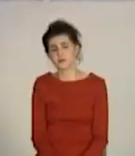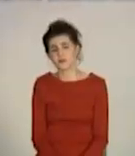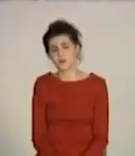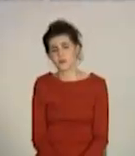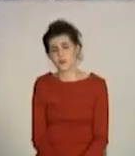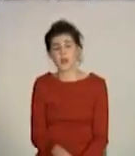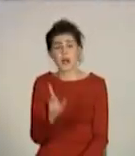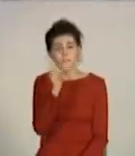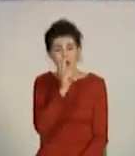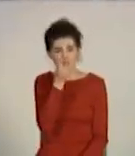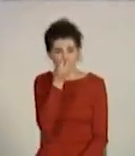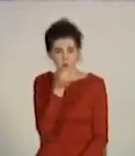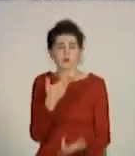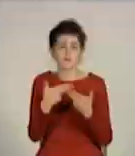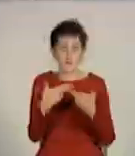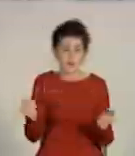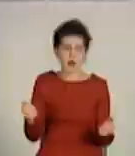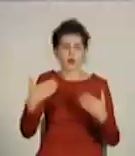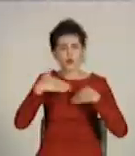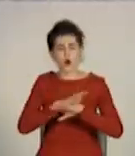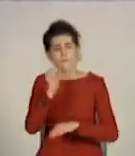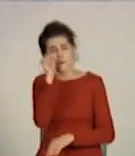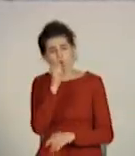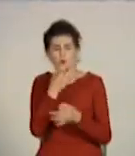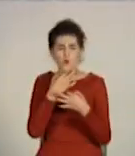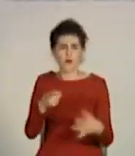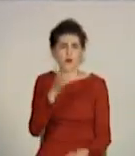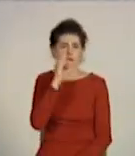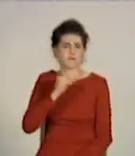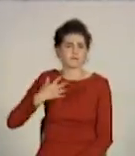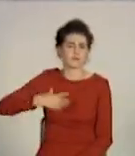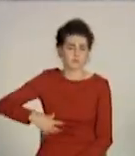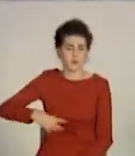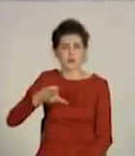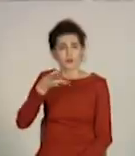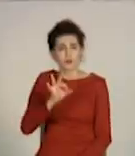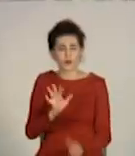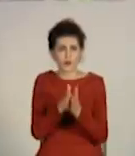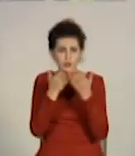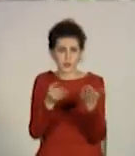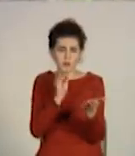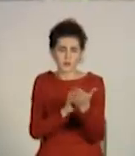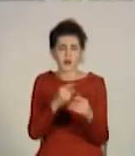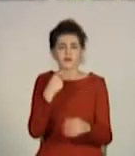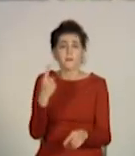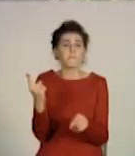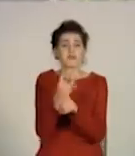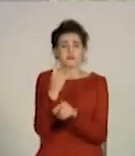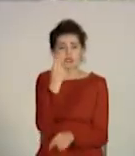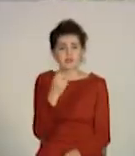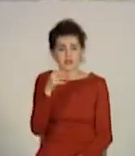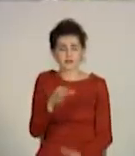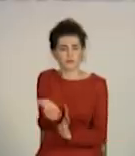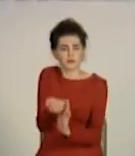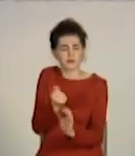Ці маленькі квітки нормально переносять нічні заморозки, але найбільше загрожує червонокнижним рослинам люди. Зривати першоцвіти не можна,